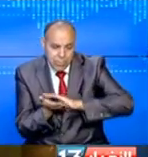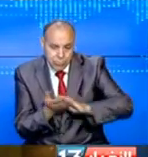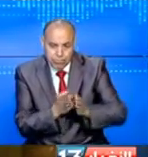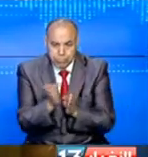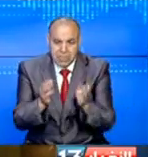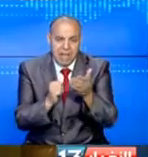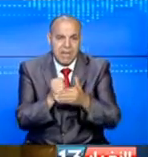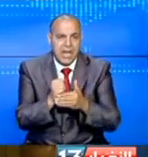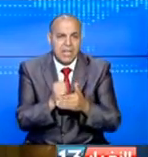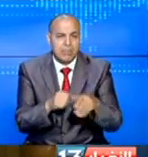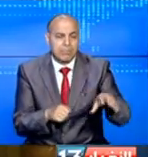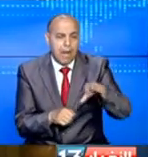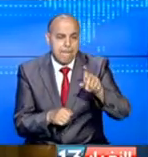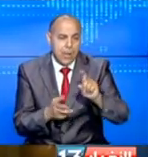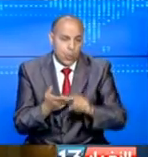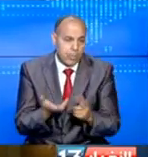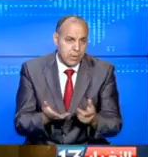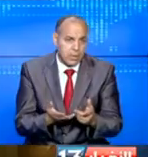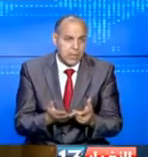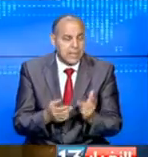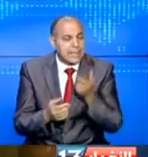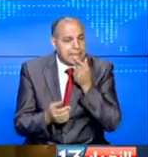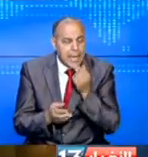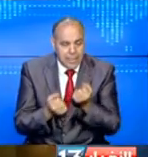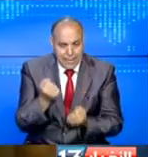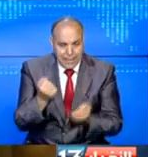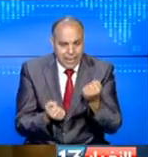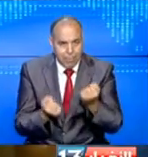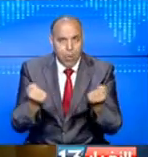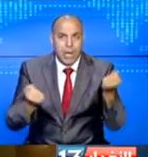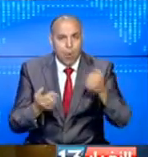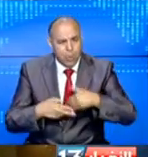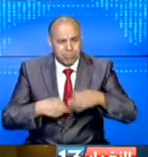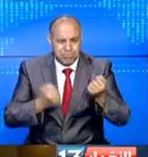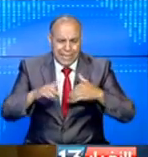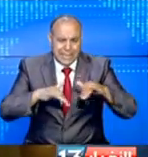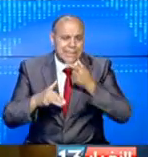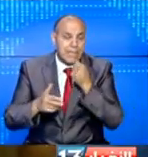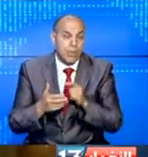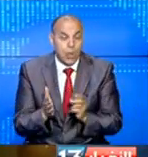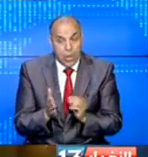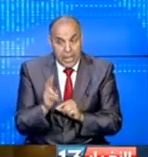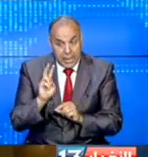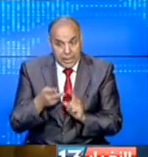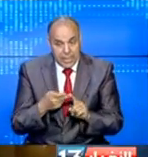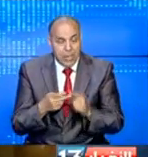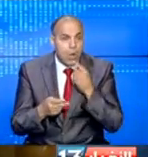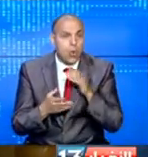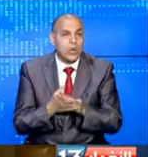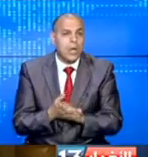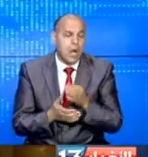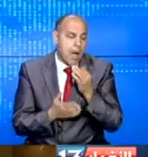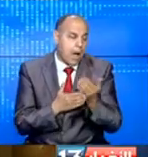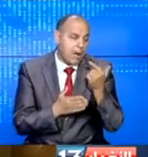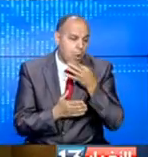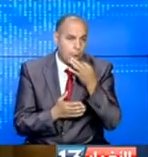في الحقيقه داخل المناطق السقويه دون خروج هذا من ناحيه من ناحيه ثانيه كما قلنا المره